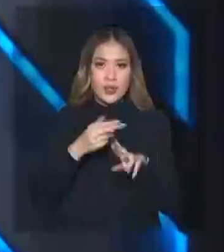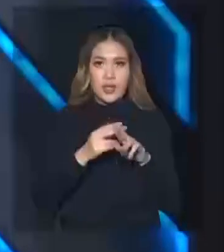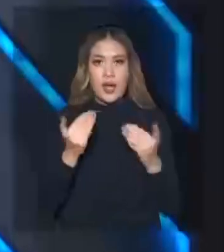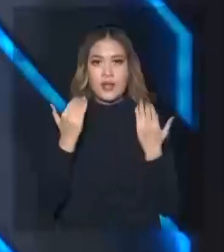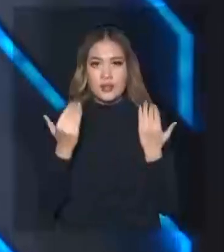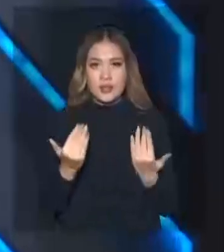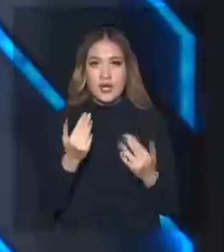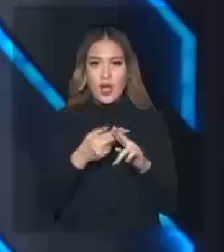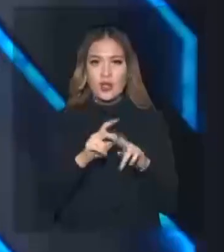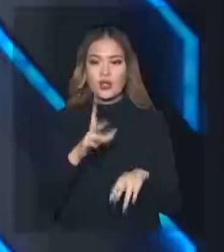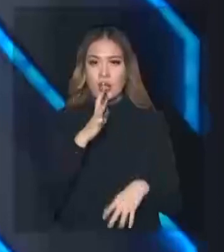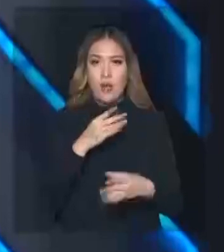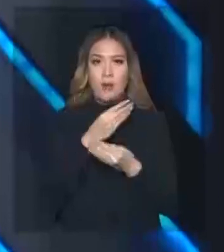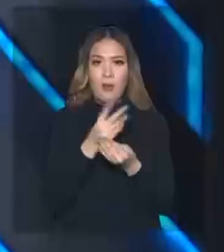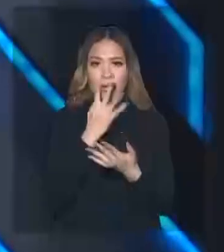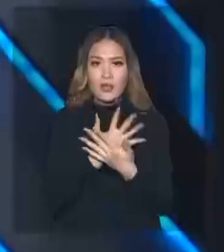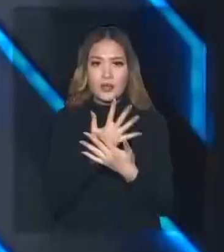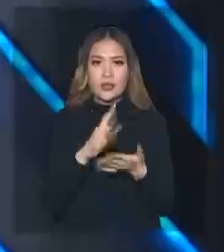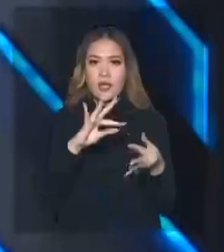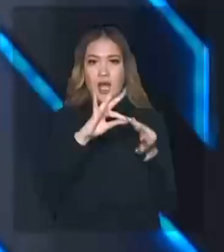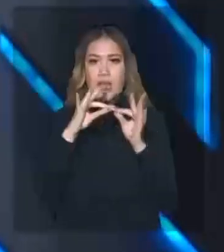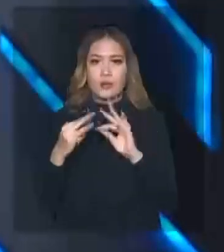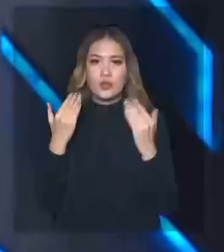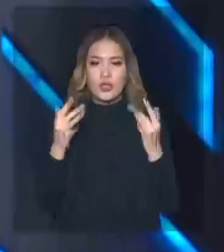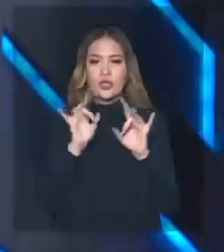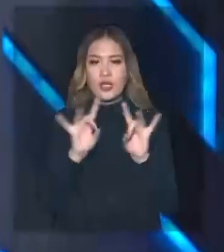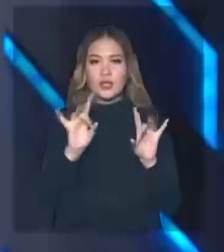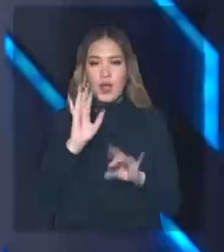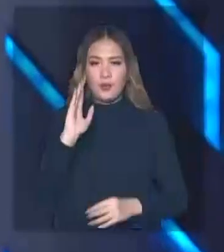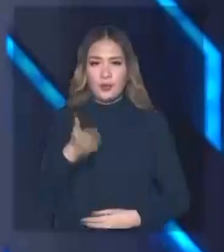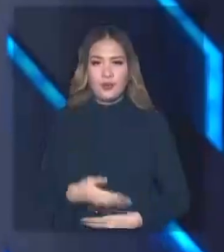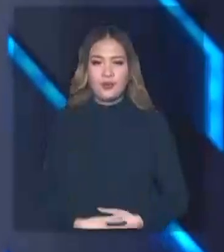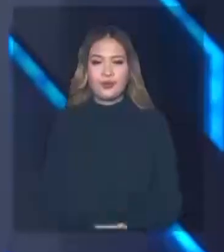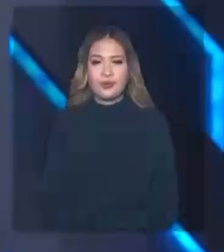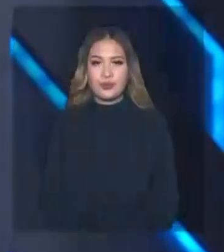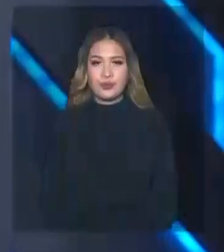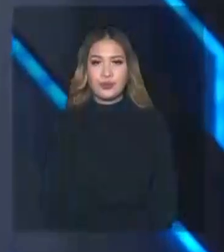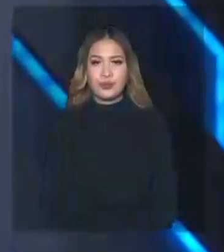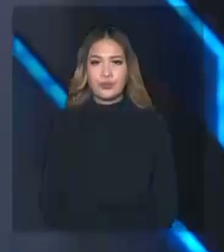қазіргі таңда егістің нәтижесін көруде. Тақырыпты өңірдегі тілшіміз Нұржан Қадірәлі тарқатсын.